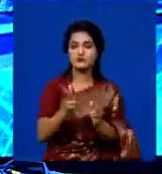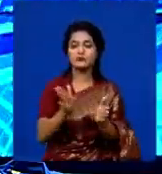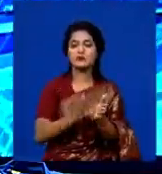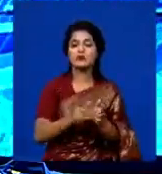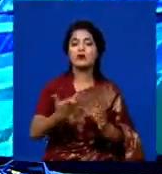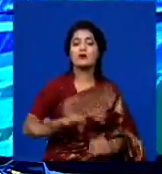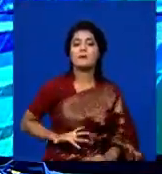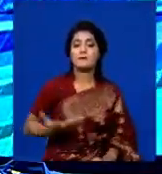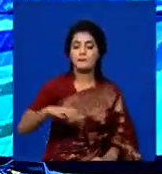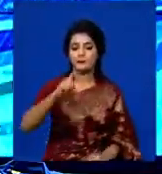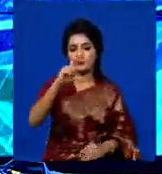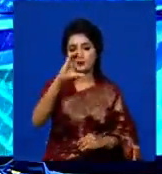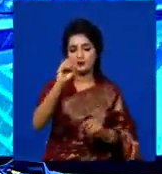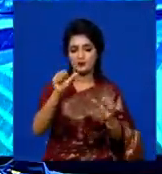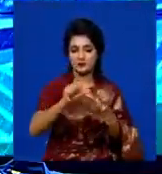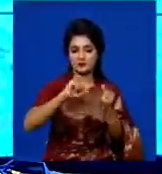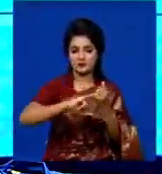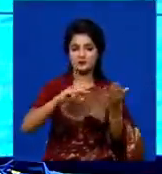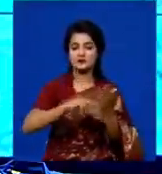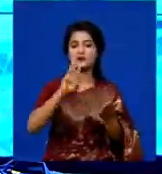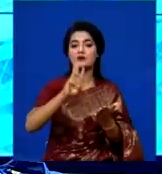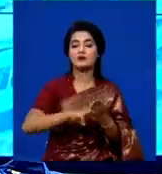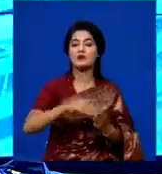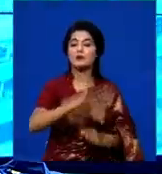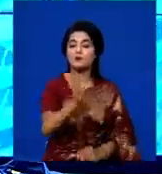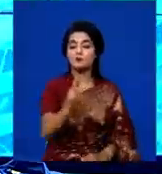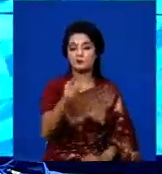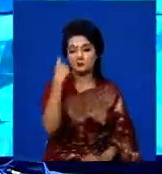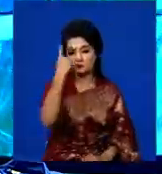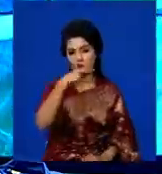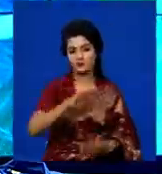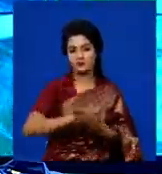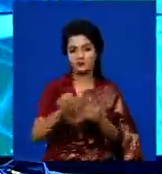বাংলাদেশ কোস্টগার্ড মংলার পশ্চিম জোনাল কমান্ডার ক্যাপ্টেন হাবিবুল আলম।